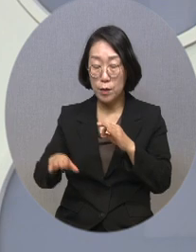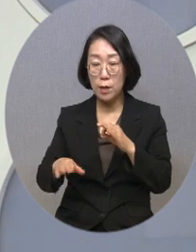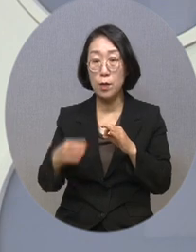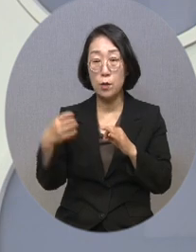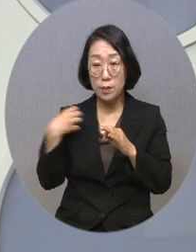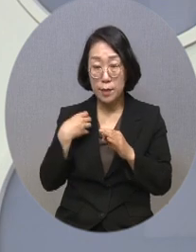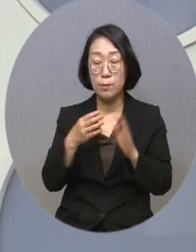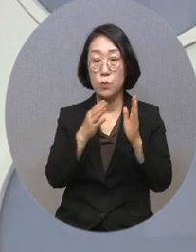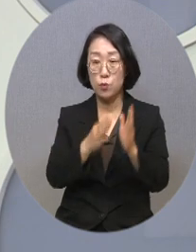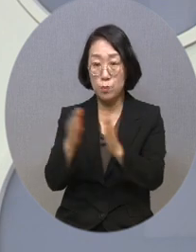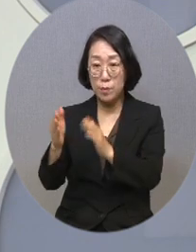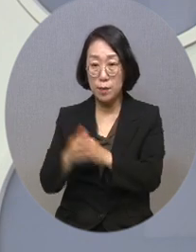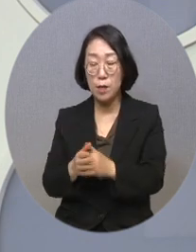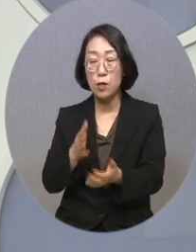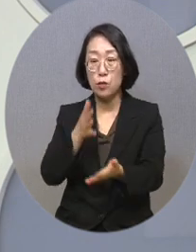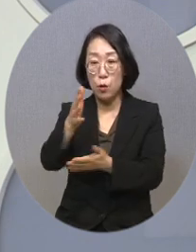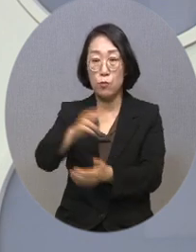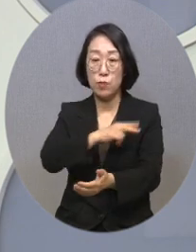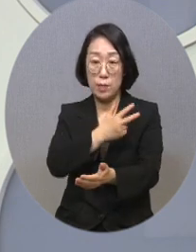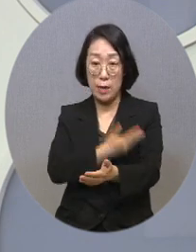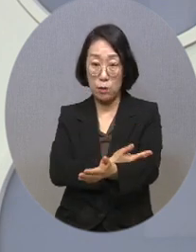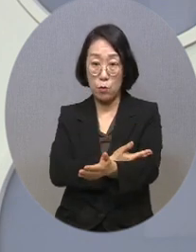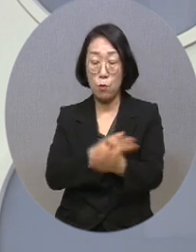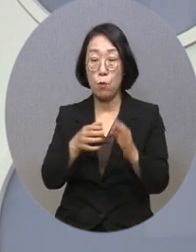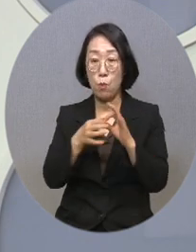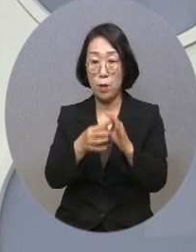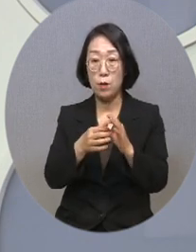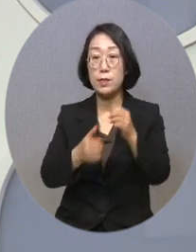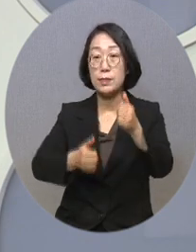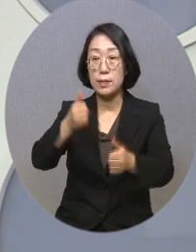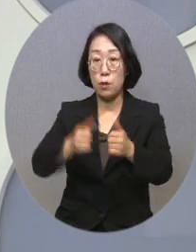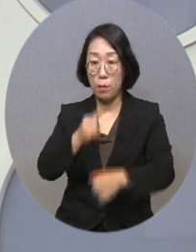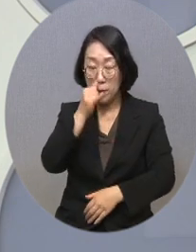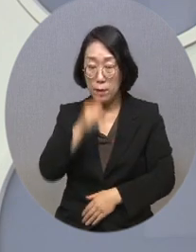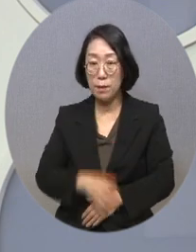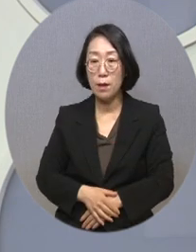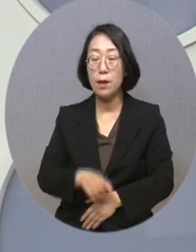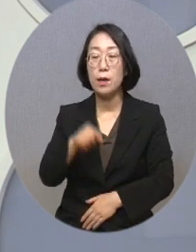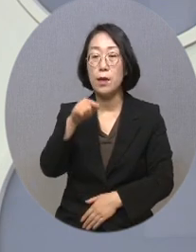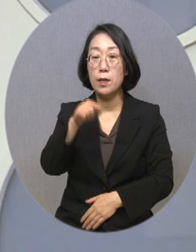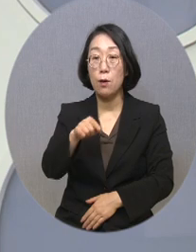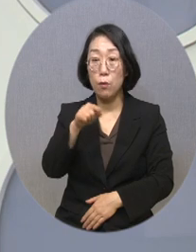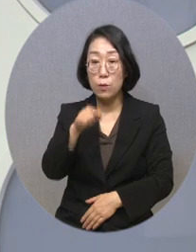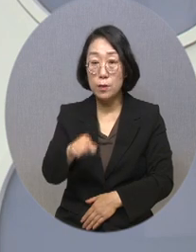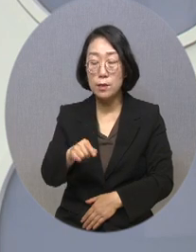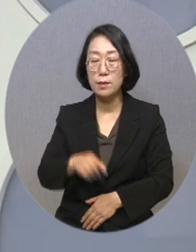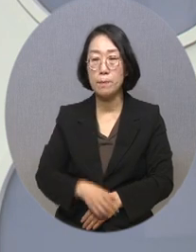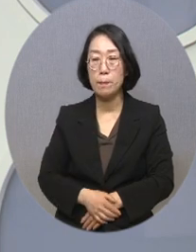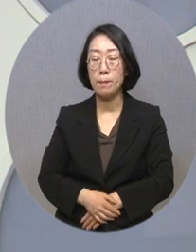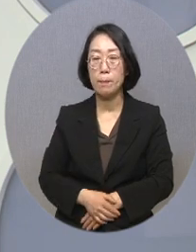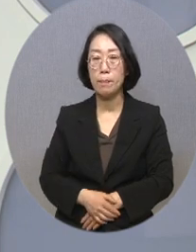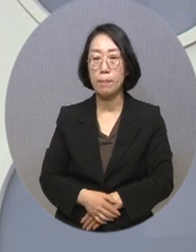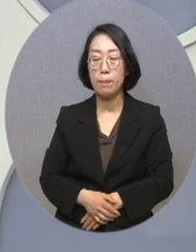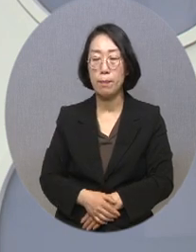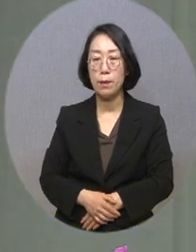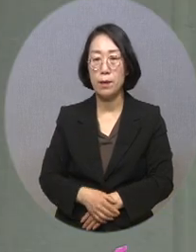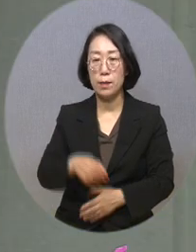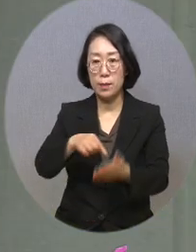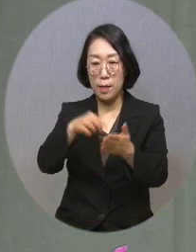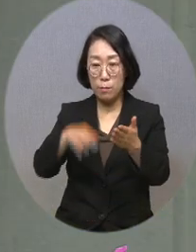세무사 회 전문 자격사 이제 그 시험인데 요 부분들을 세무사 TV를